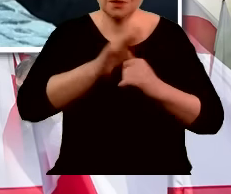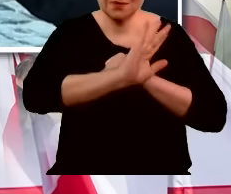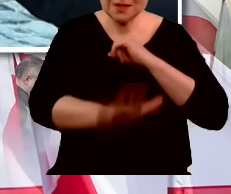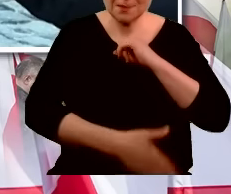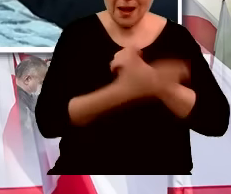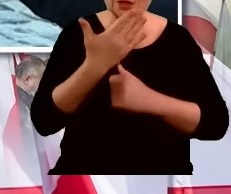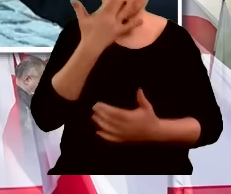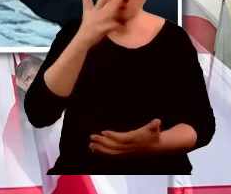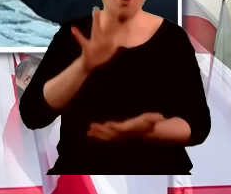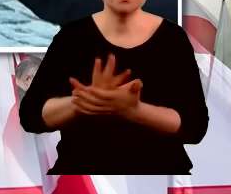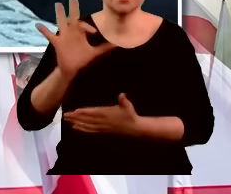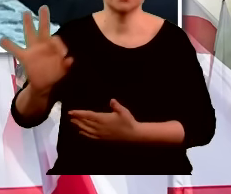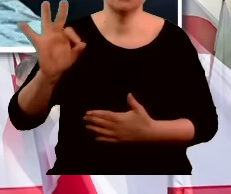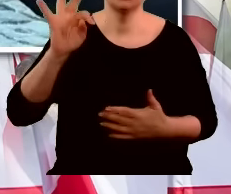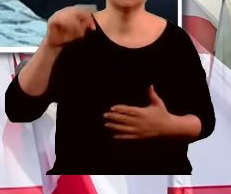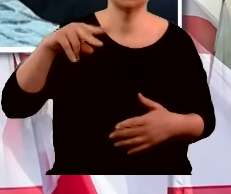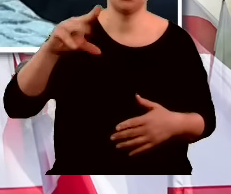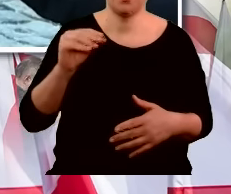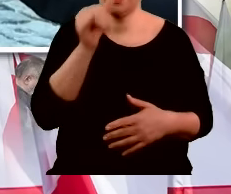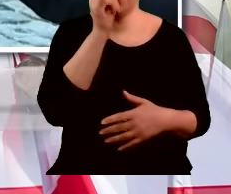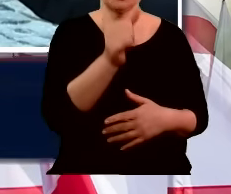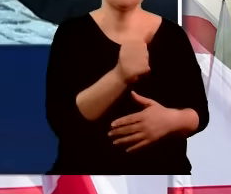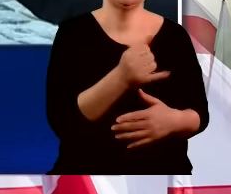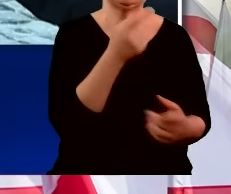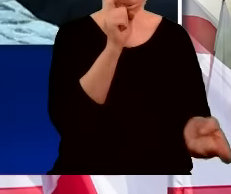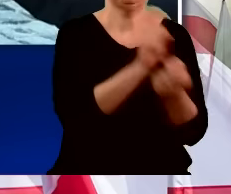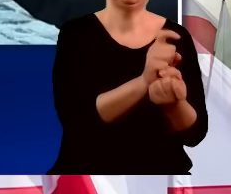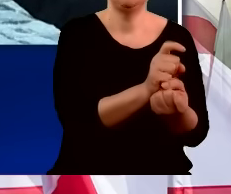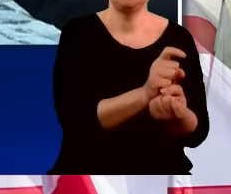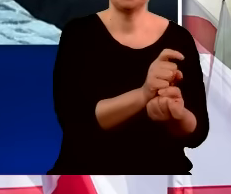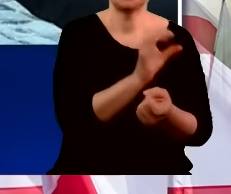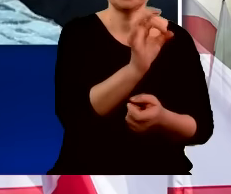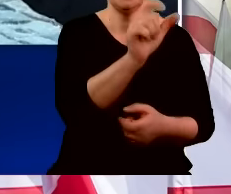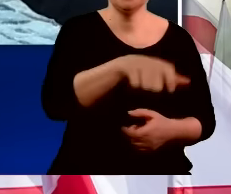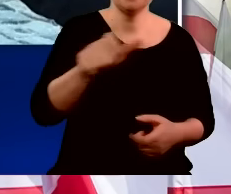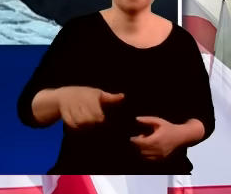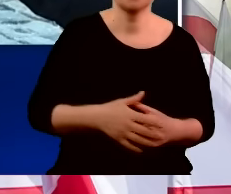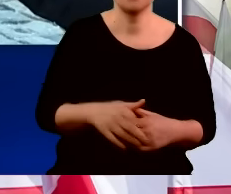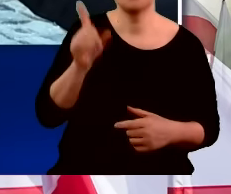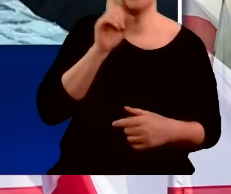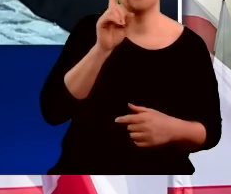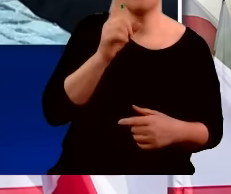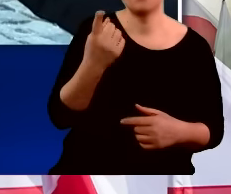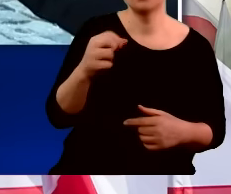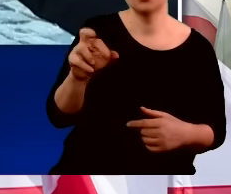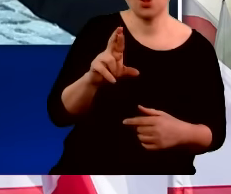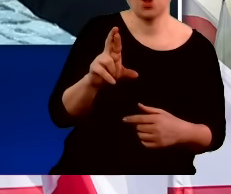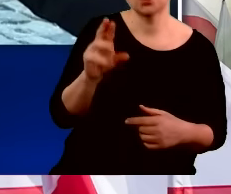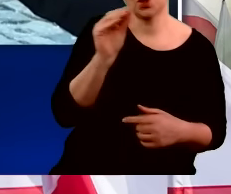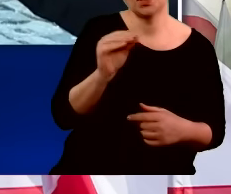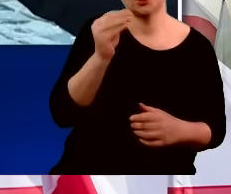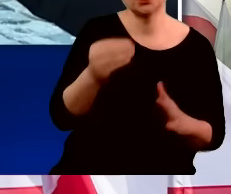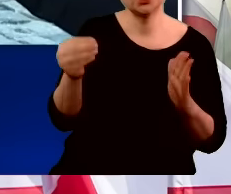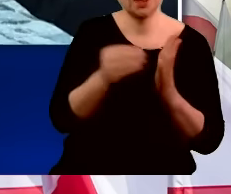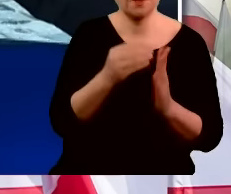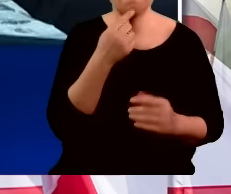możemy zakwestionować kompetencji Izby w tym zakresie wobec tych posłów. Panie doktorze, pozwoli pan, że dopowiem trochę